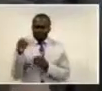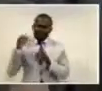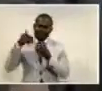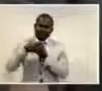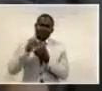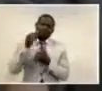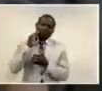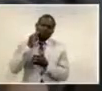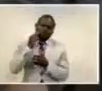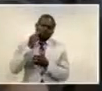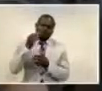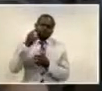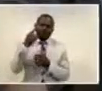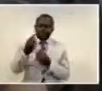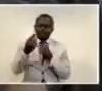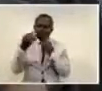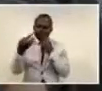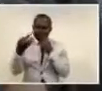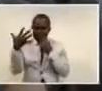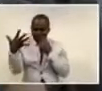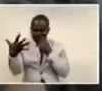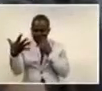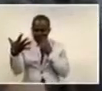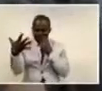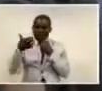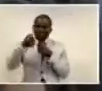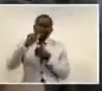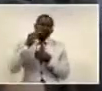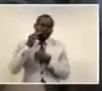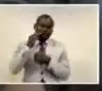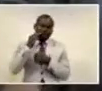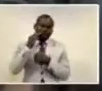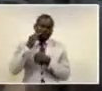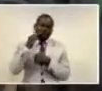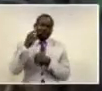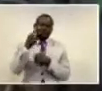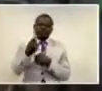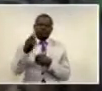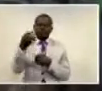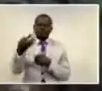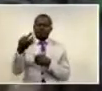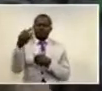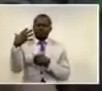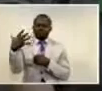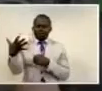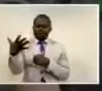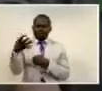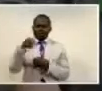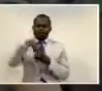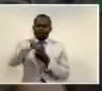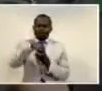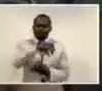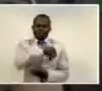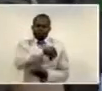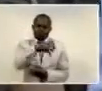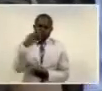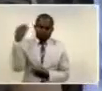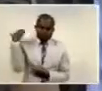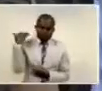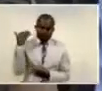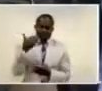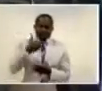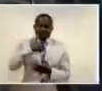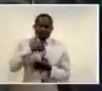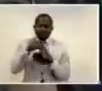kuri miliyoni 135 izo miliyoni 135 ze ziherereye mu mitungo